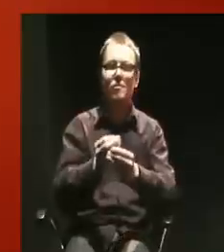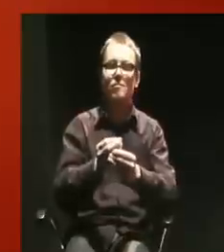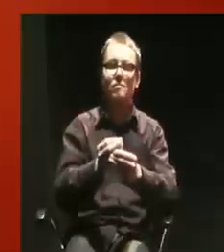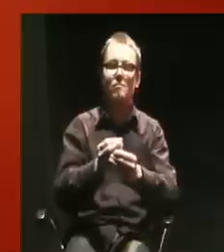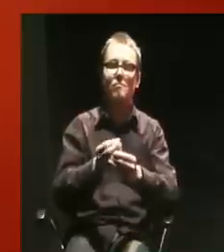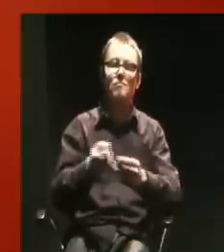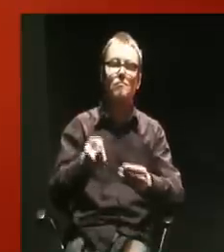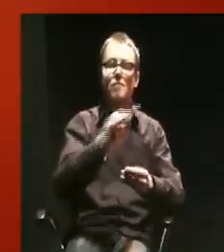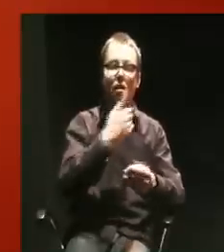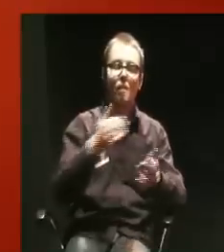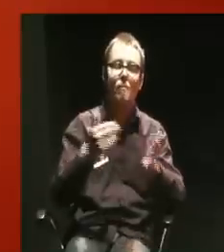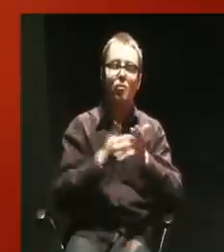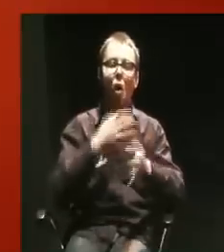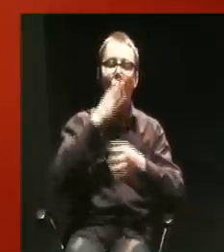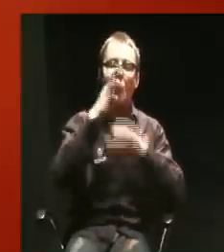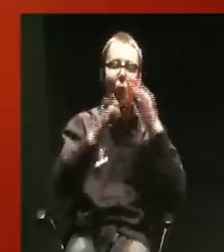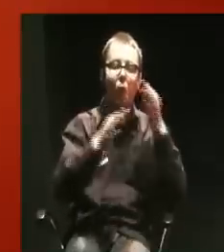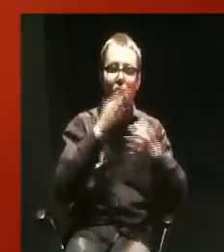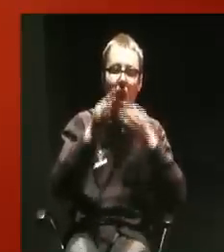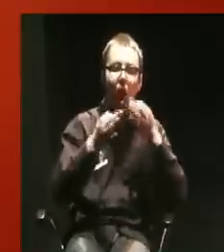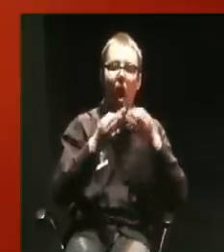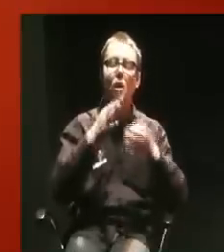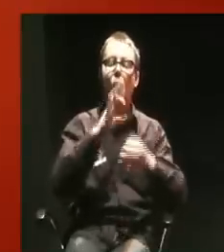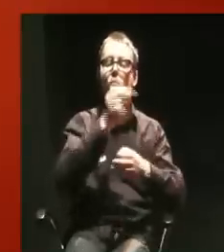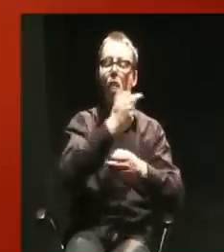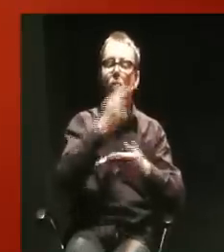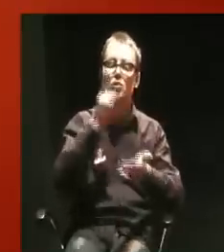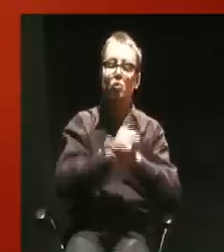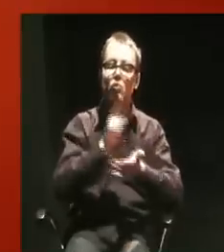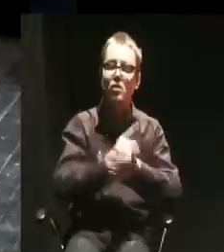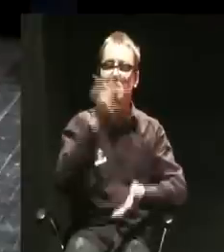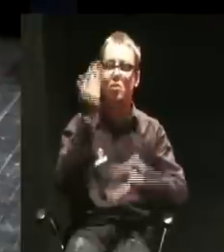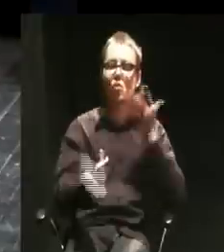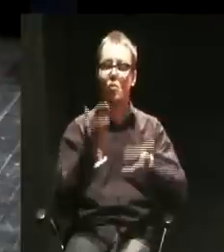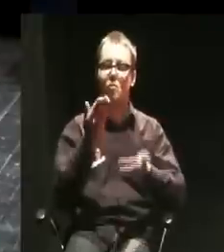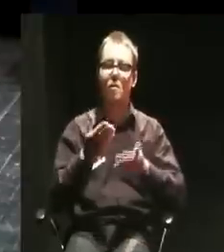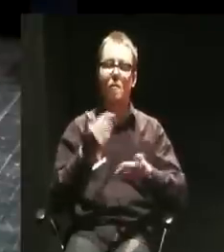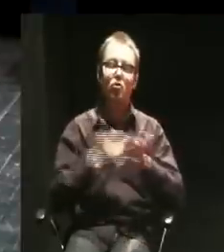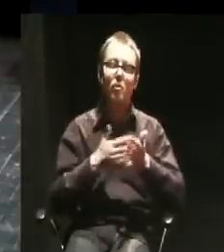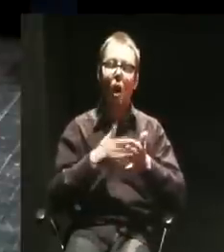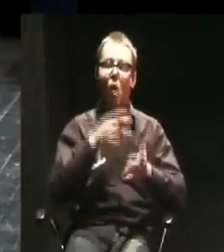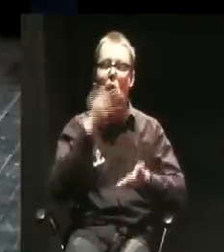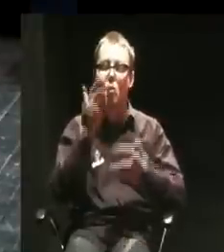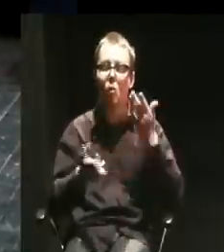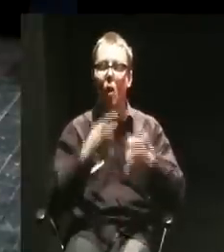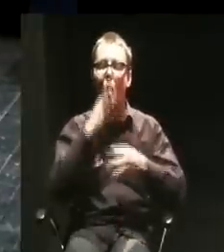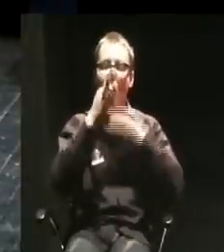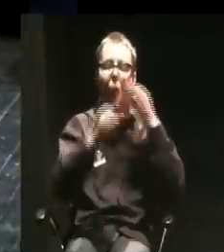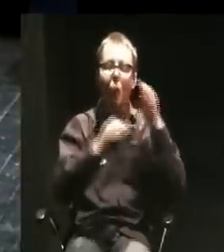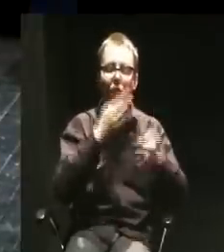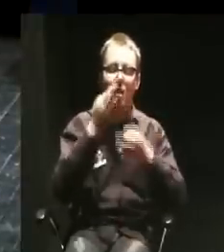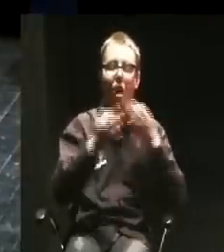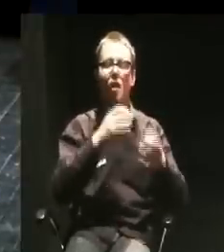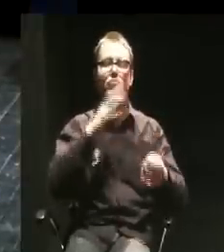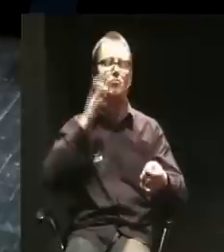żebyśmy byli ambasadorami, żebyśmy lobbowali za tym, żeby o Lublinie jak najlepiej mówić. Żebyśmy mówili o